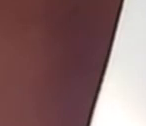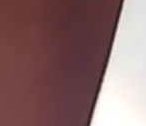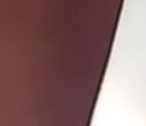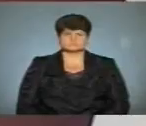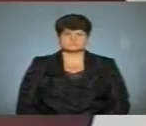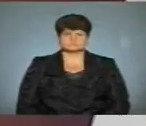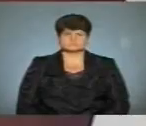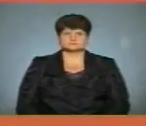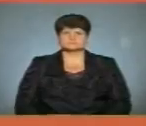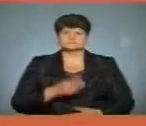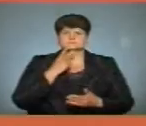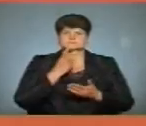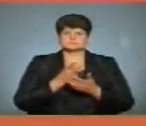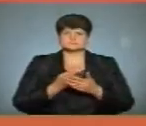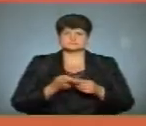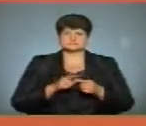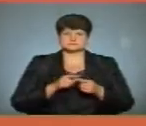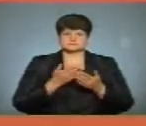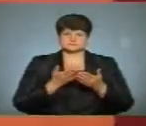дивіться про таке.